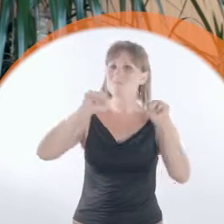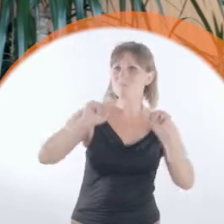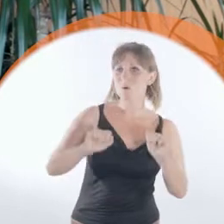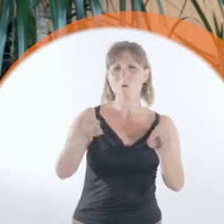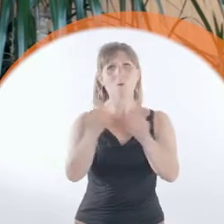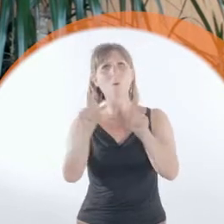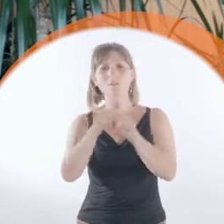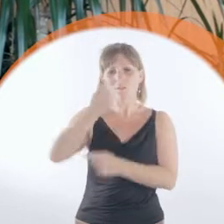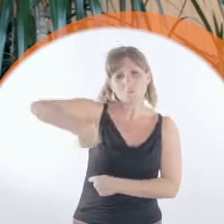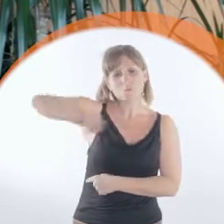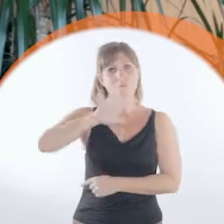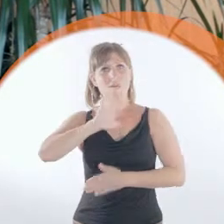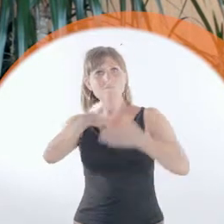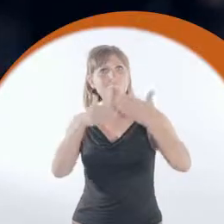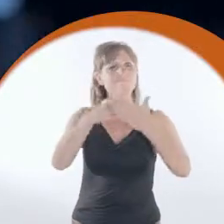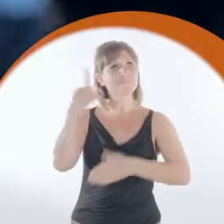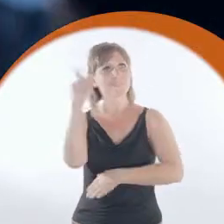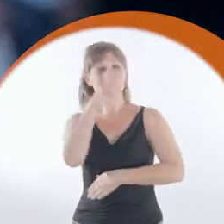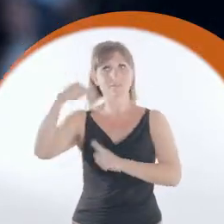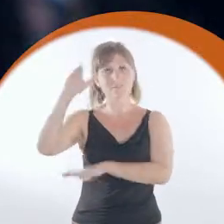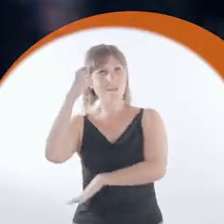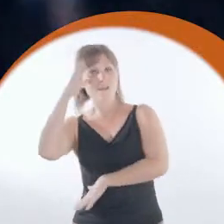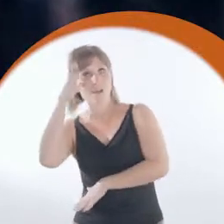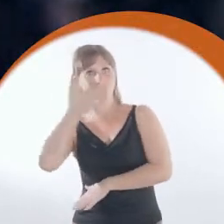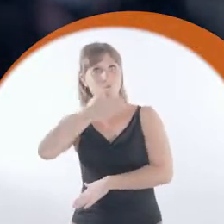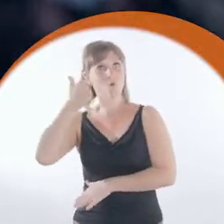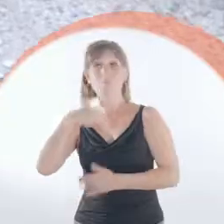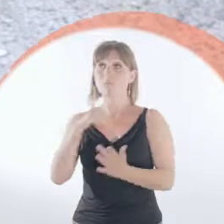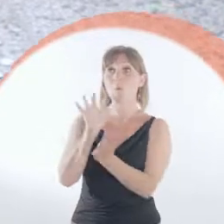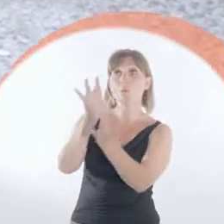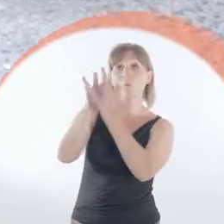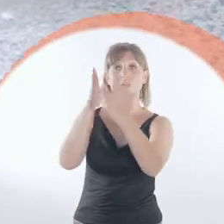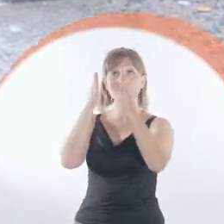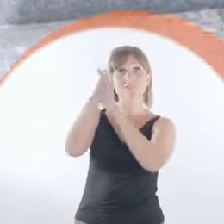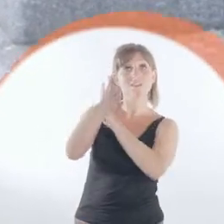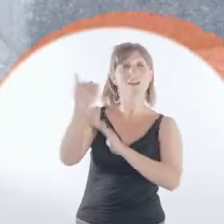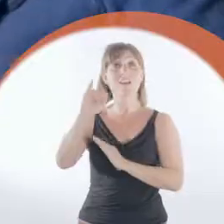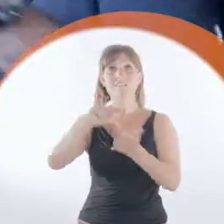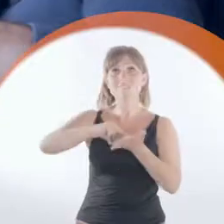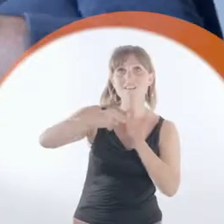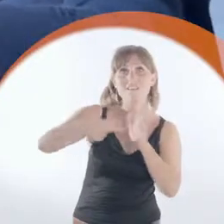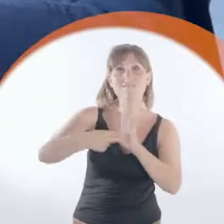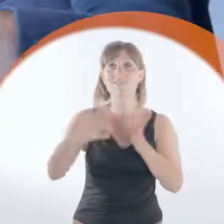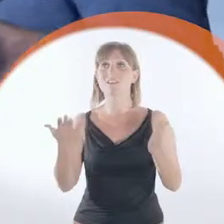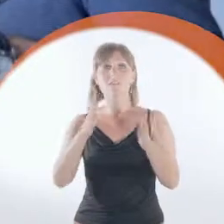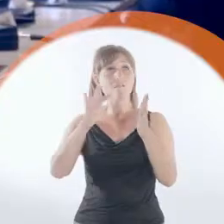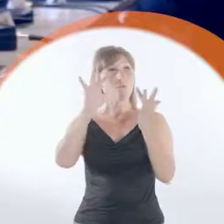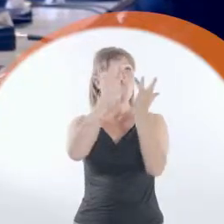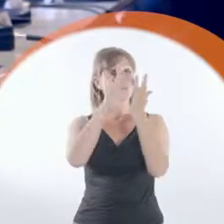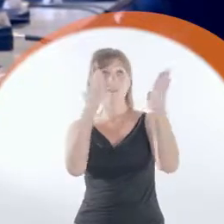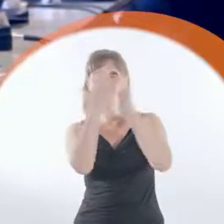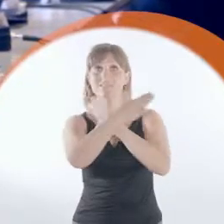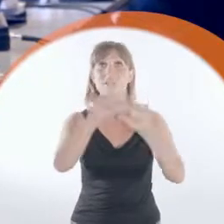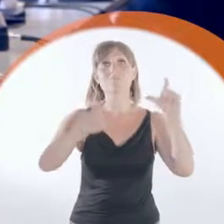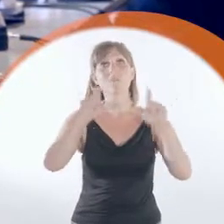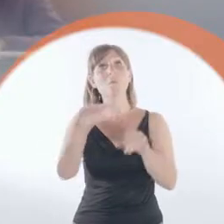à prise en compte des difficultés des uns et des autres. C'est le fait qu'on soit en contact avec les techniciens,'est